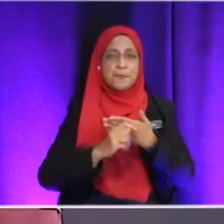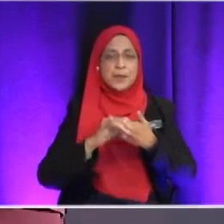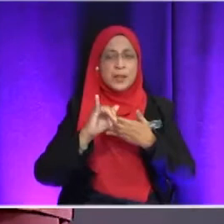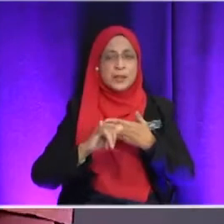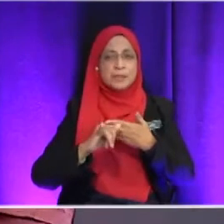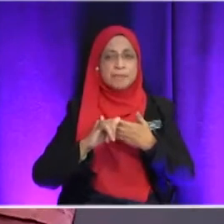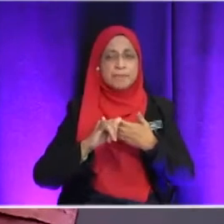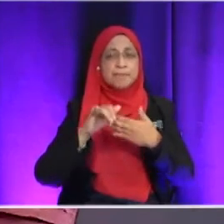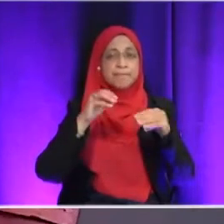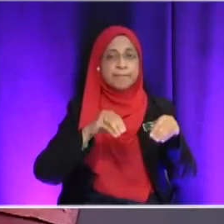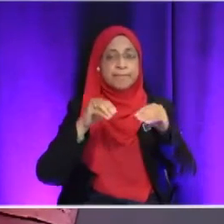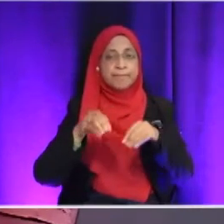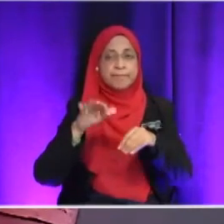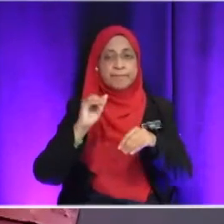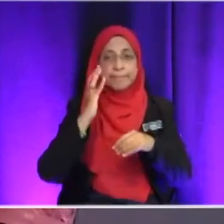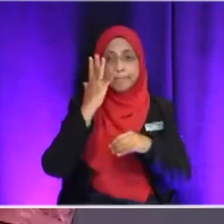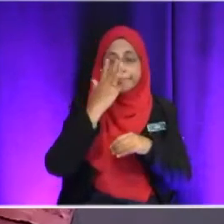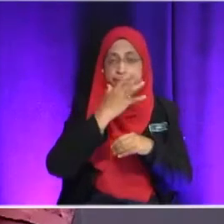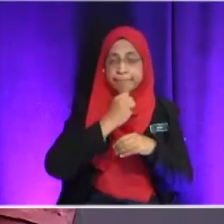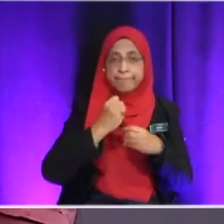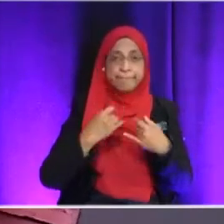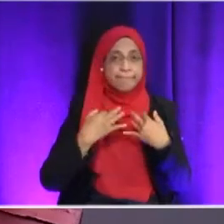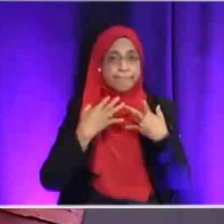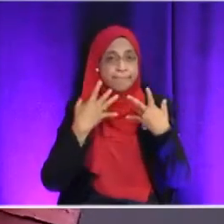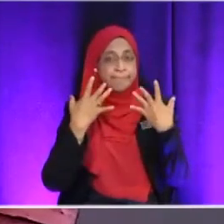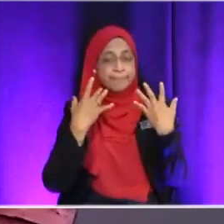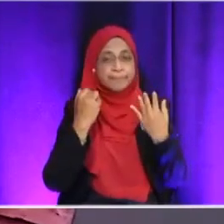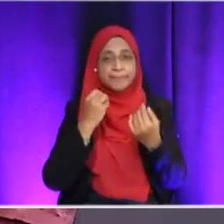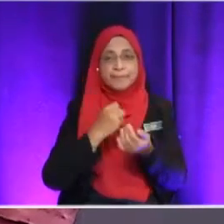yang cantik nampak surga